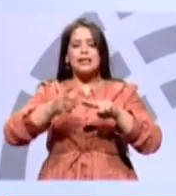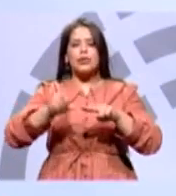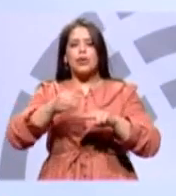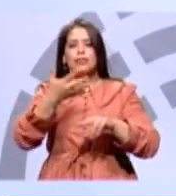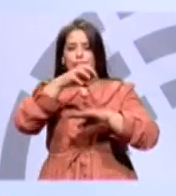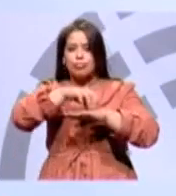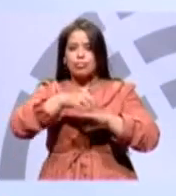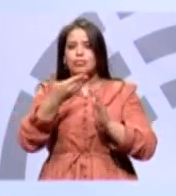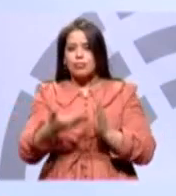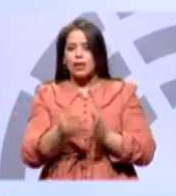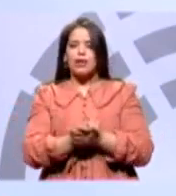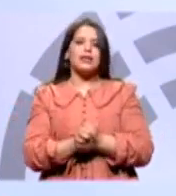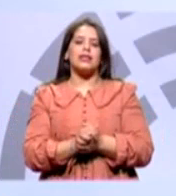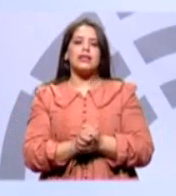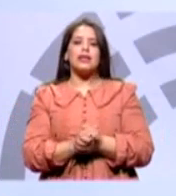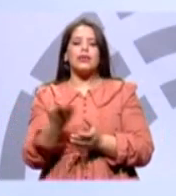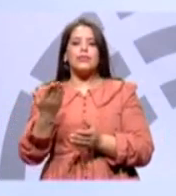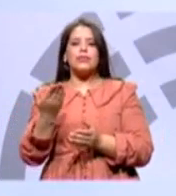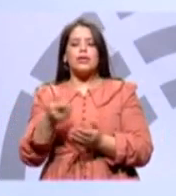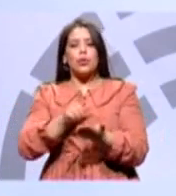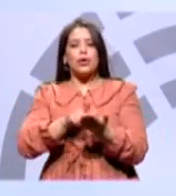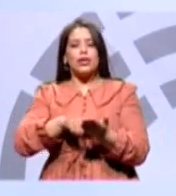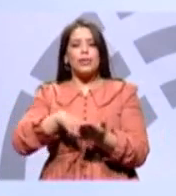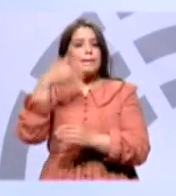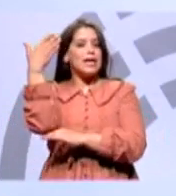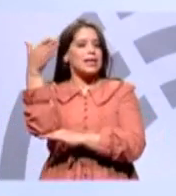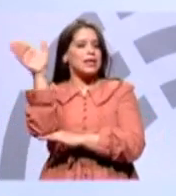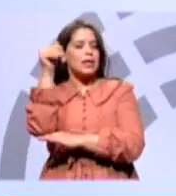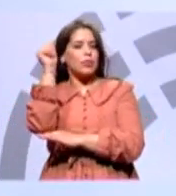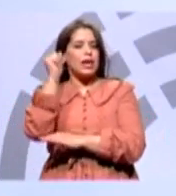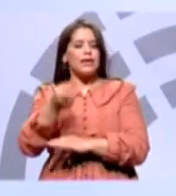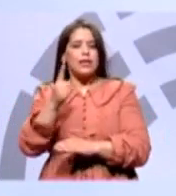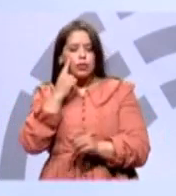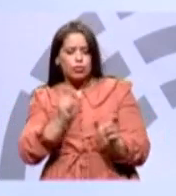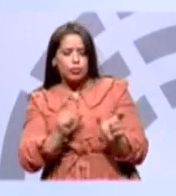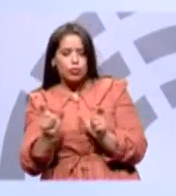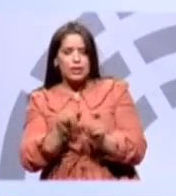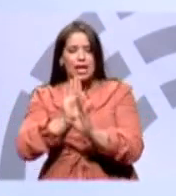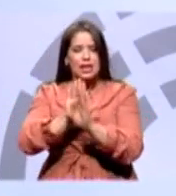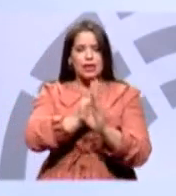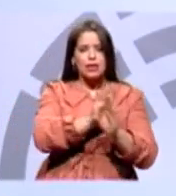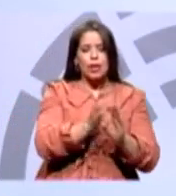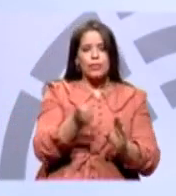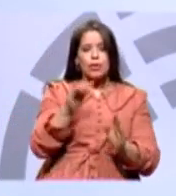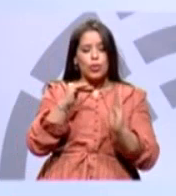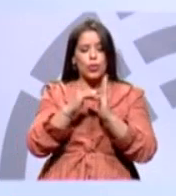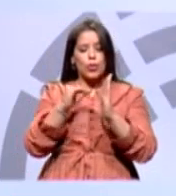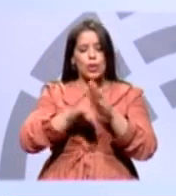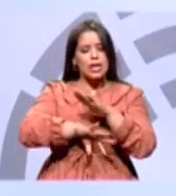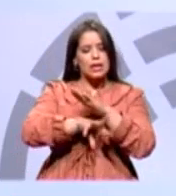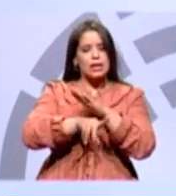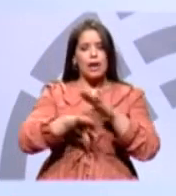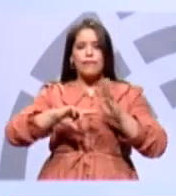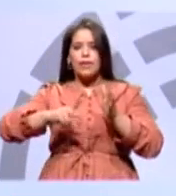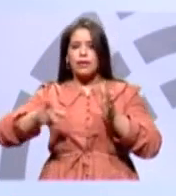يزاوج بين الاقتصاد الحر ويجب الدوله في الرعايه والرقابه والتحفيز على مح الفساد بكل اشكاله